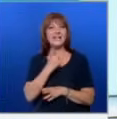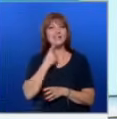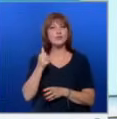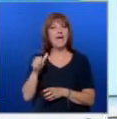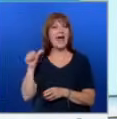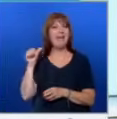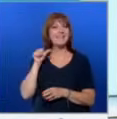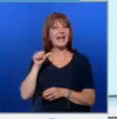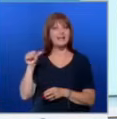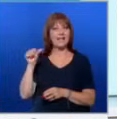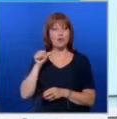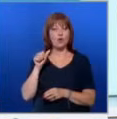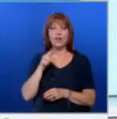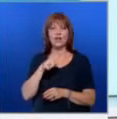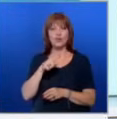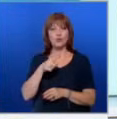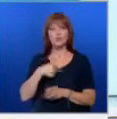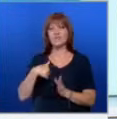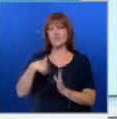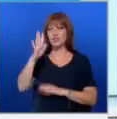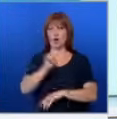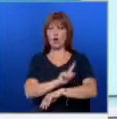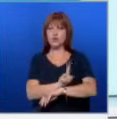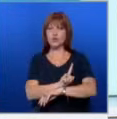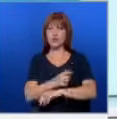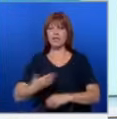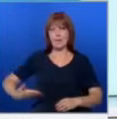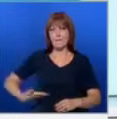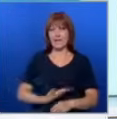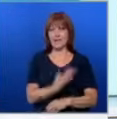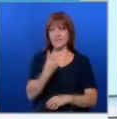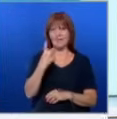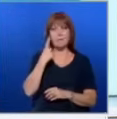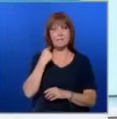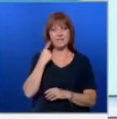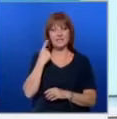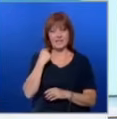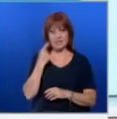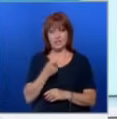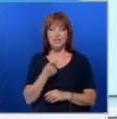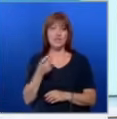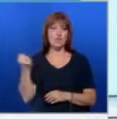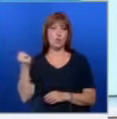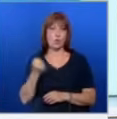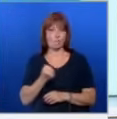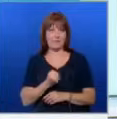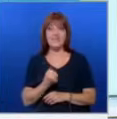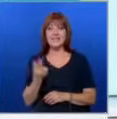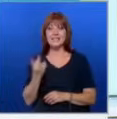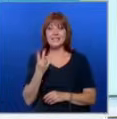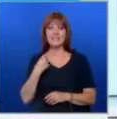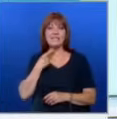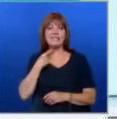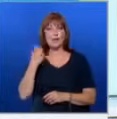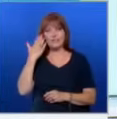19-годишният Адриан Антонов. Спомняте си, той с висока скорост помете двамата младежи на столичен булевард и така ги уби. За два